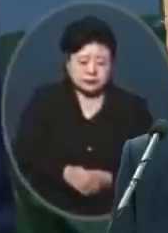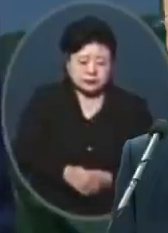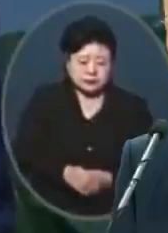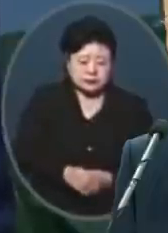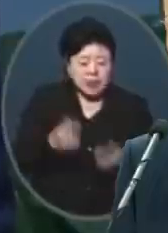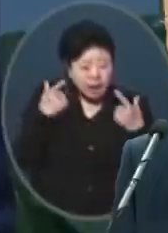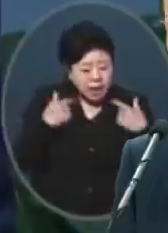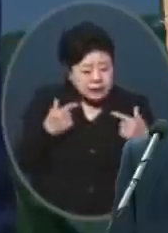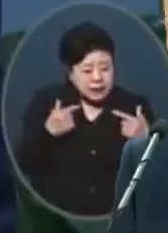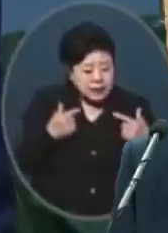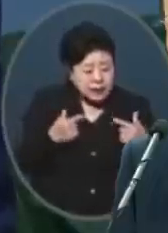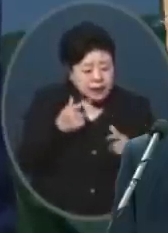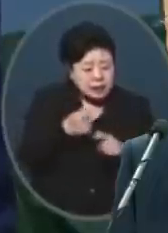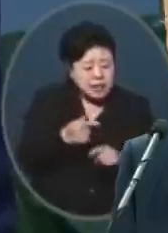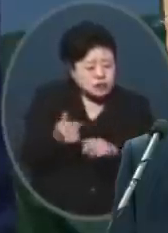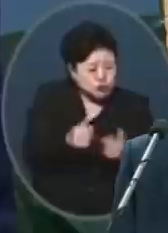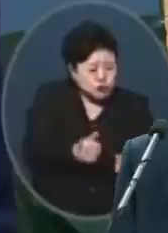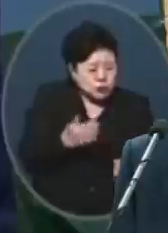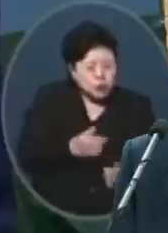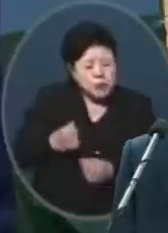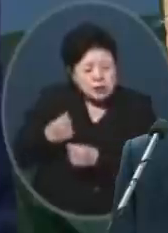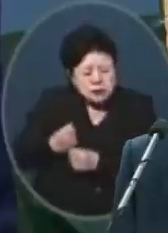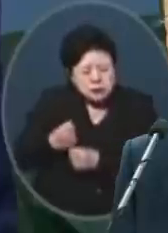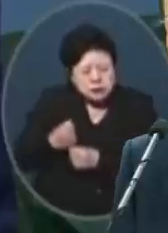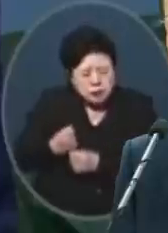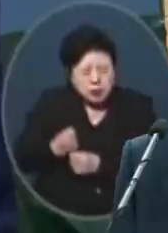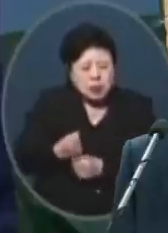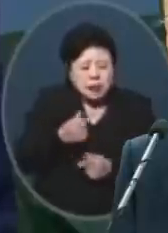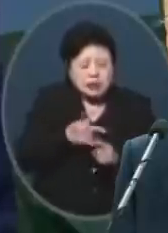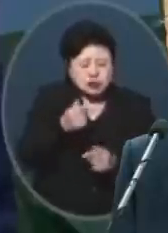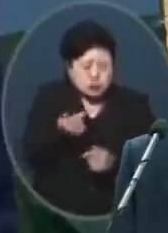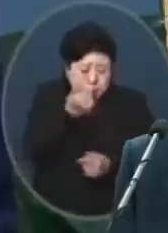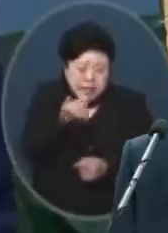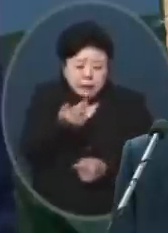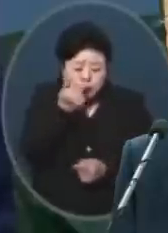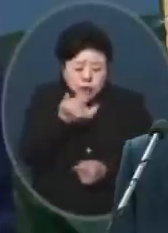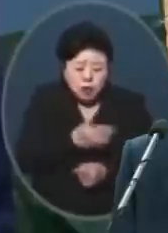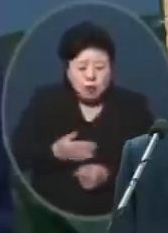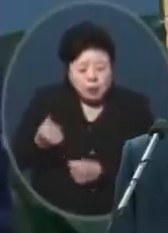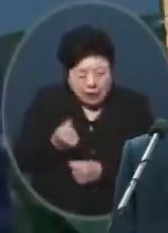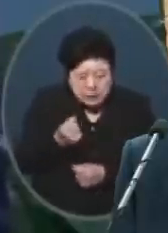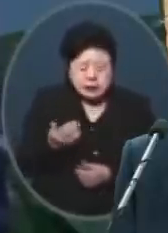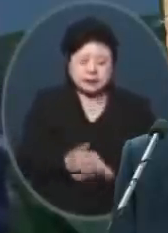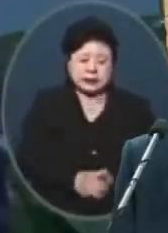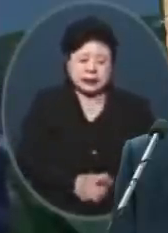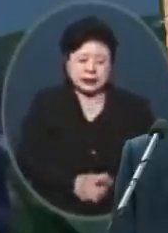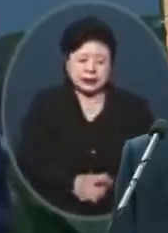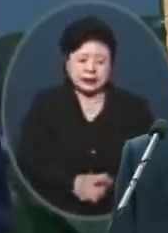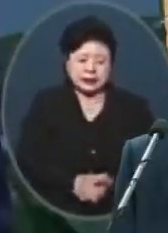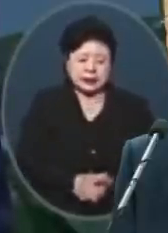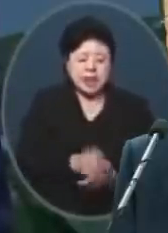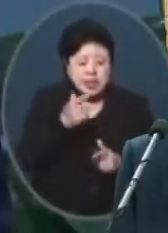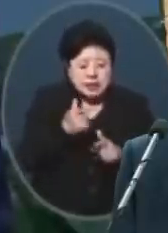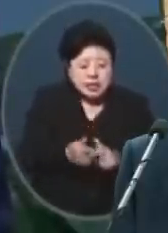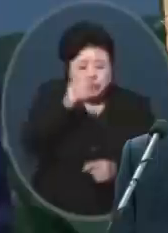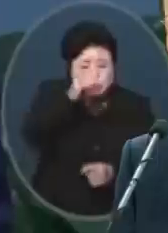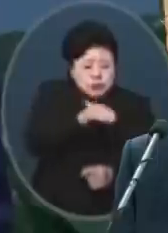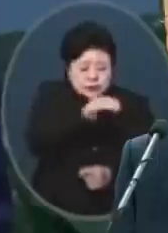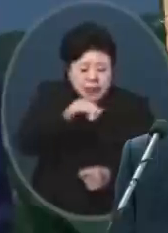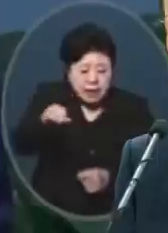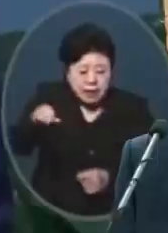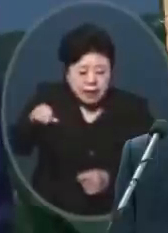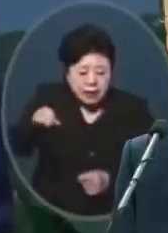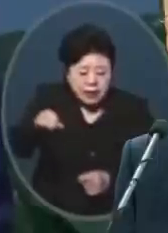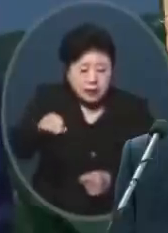우리가 항상 예수의 죽음을 몸에 짊어지면 예수의 생명도 우리 몸에 나타나게 하려면 예수님이 쉽지